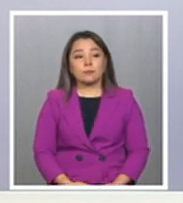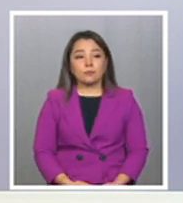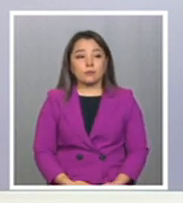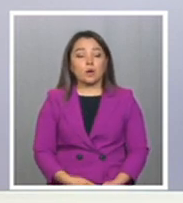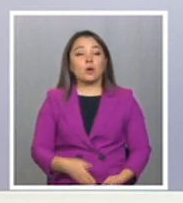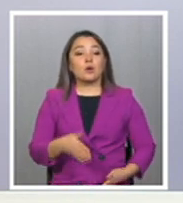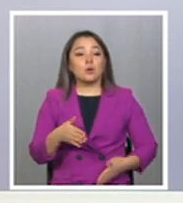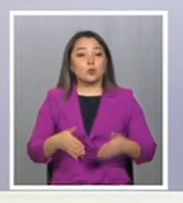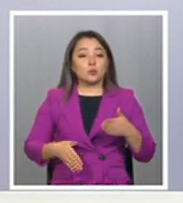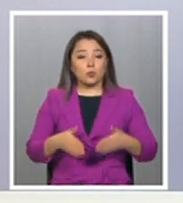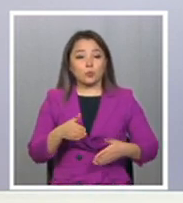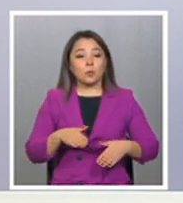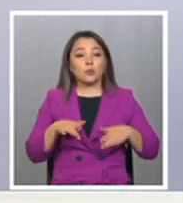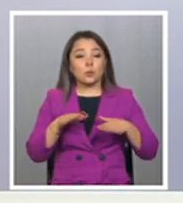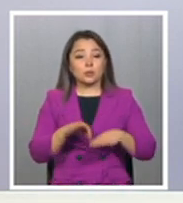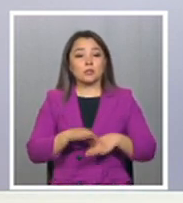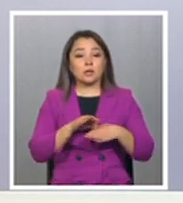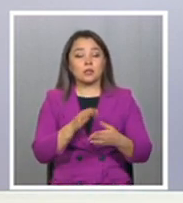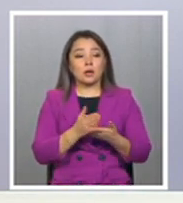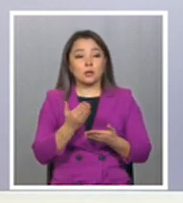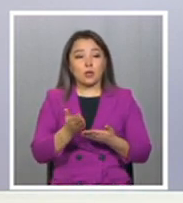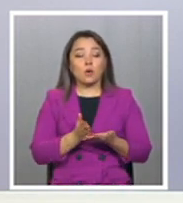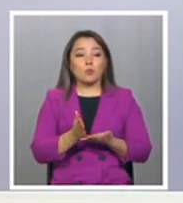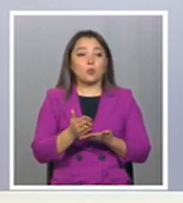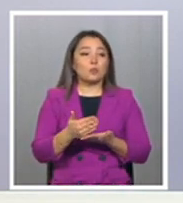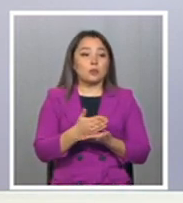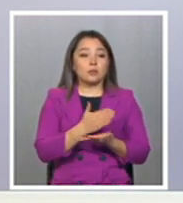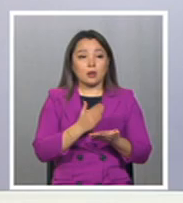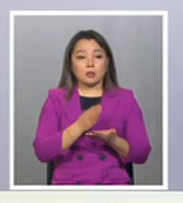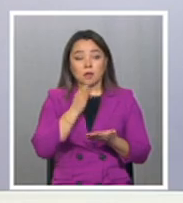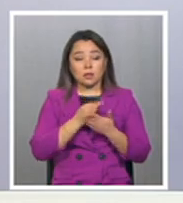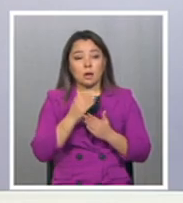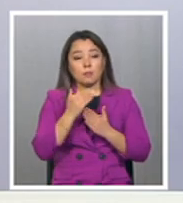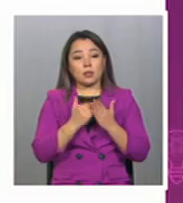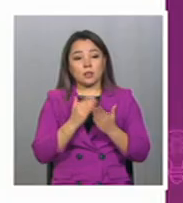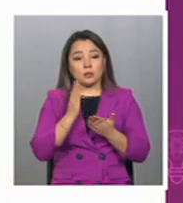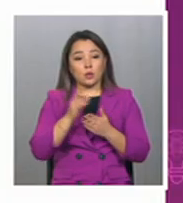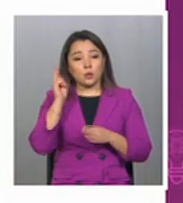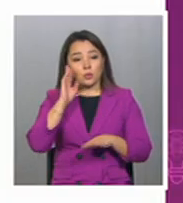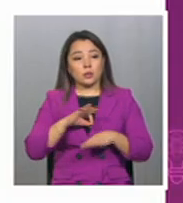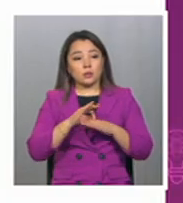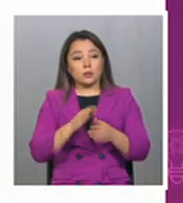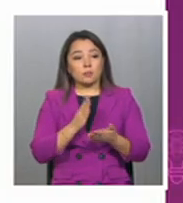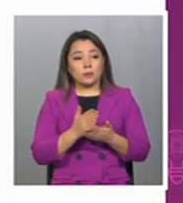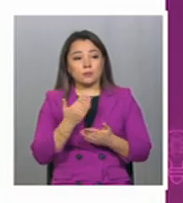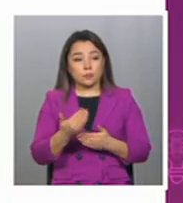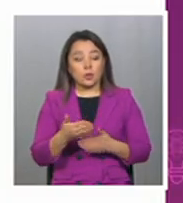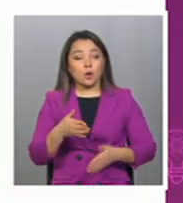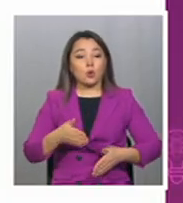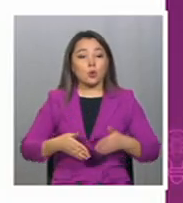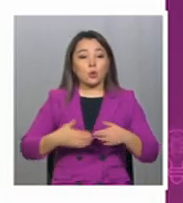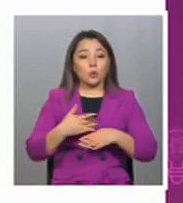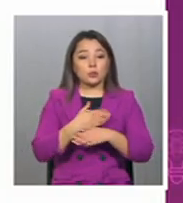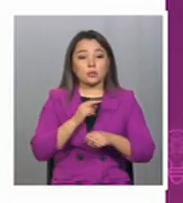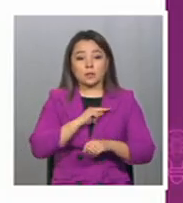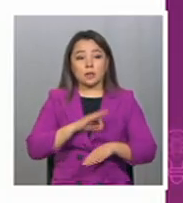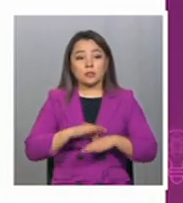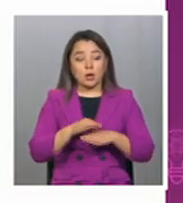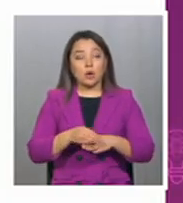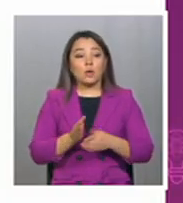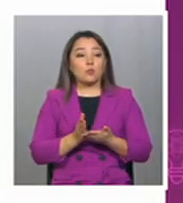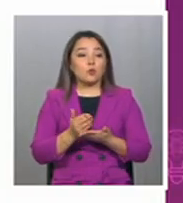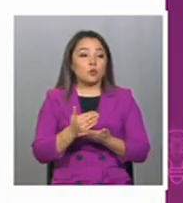Робот қозғалған кезінде бұрылыс жасау бағдарламасын құруды үйренетін болдық. Қозғалыс кезінде бұрылыс жасау